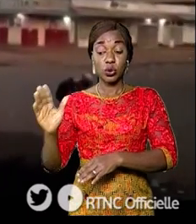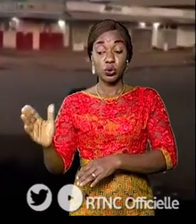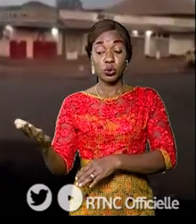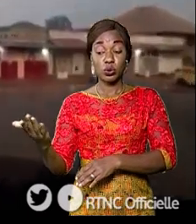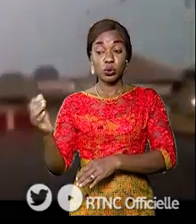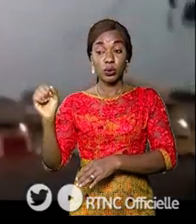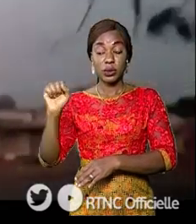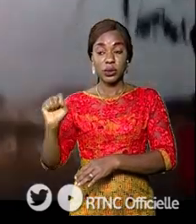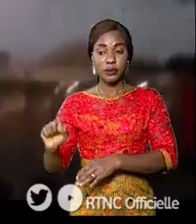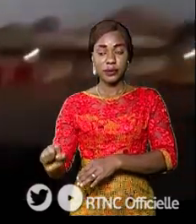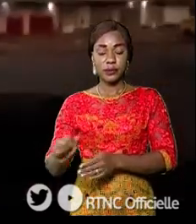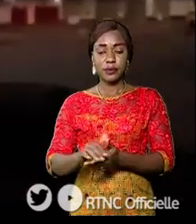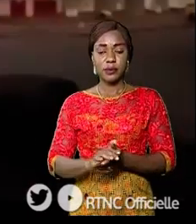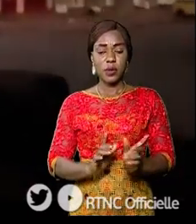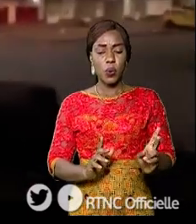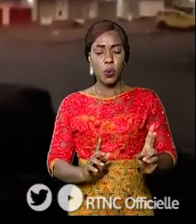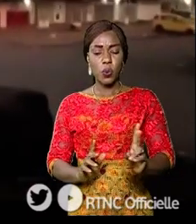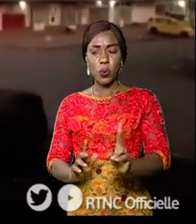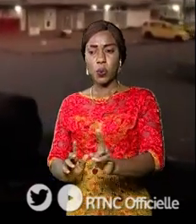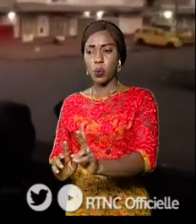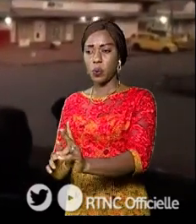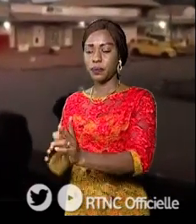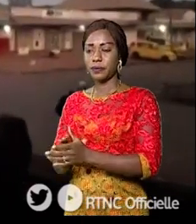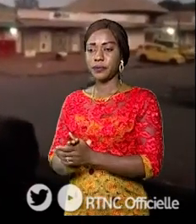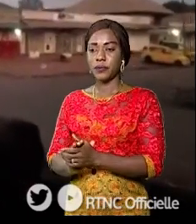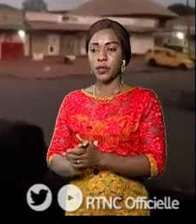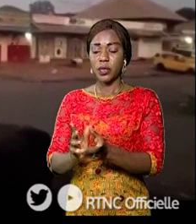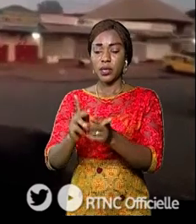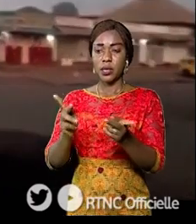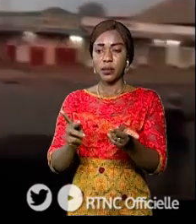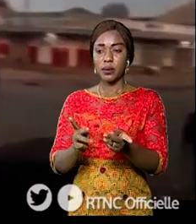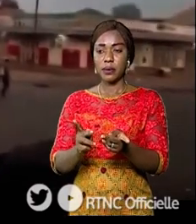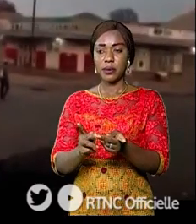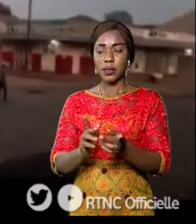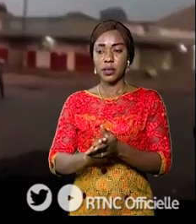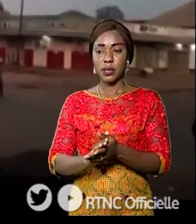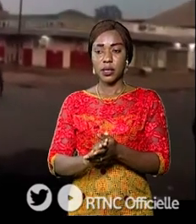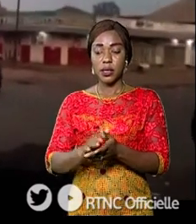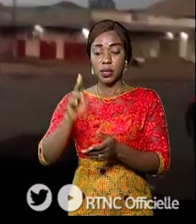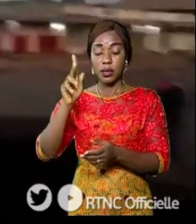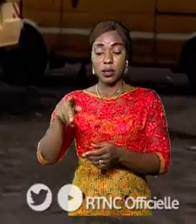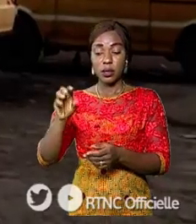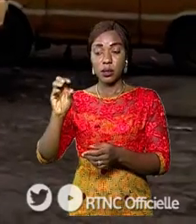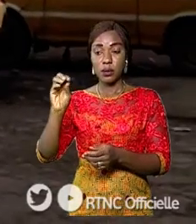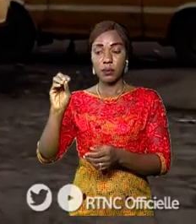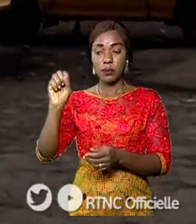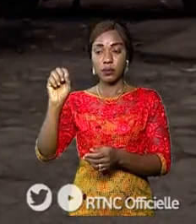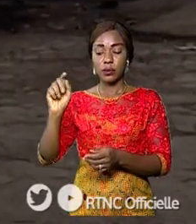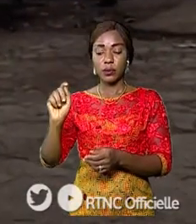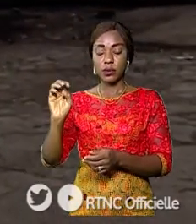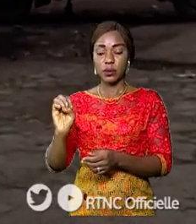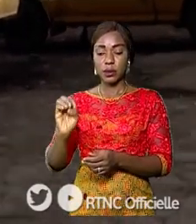et faire la publicité de leurs actes odieux. La célèbre place de la poste d'Imoïse Tshombe et les locaux de la